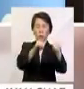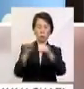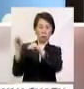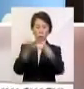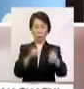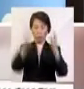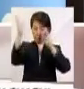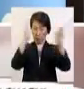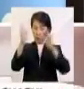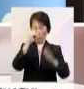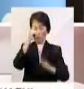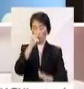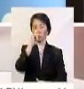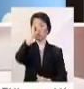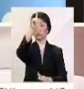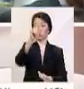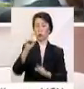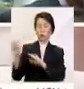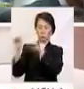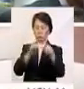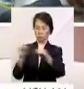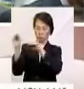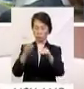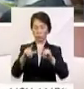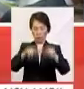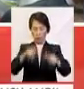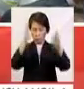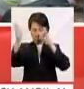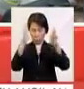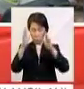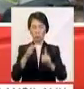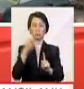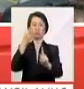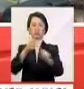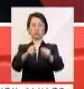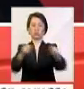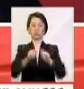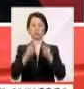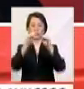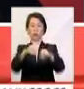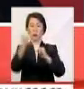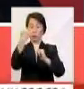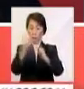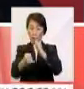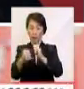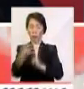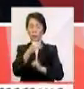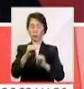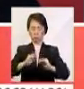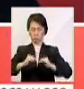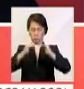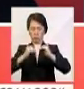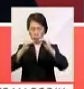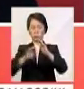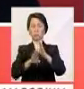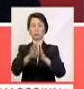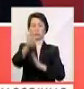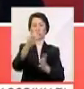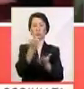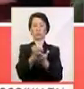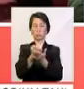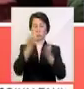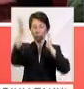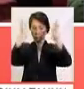langsung asing bagi memastikan pelabur-pelabur meletakkan Malaysia sebagai destinasi pelaburan akhir, seterusnya melonjakkan pertumbuhan ekonomi